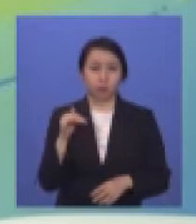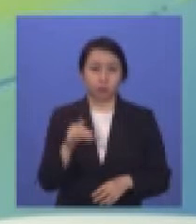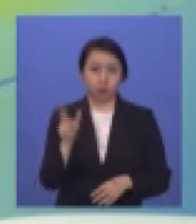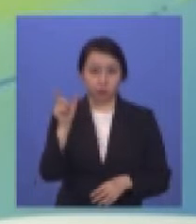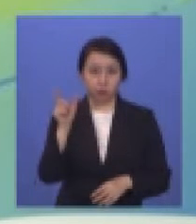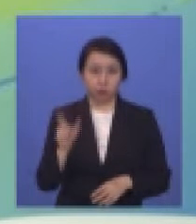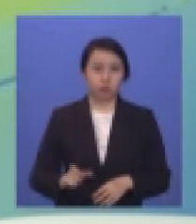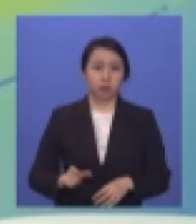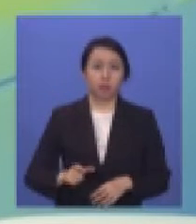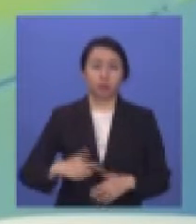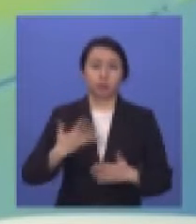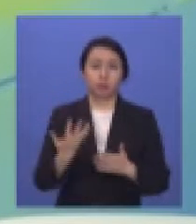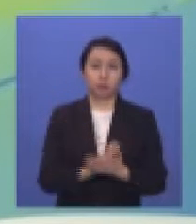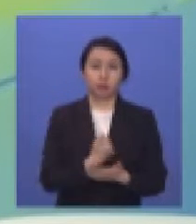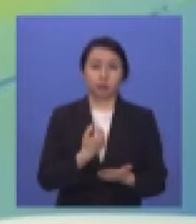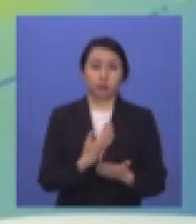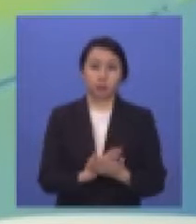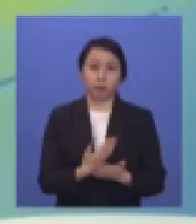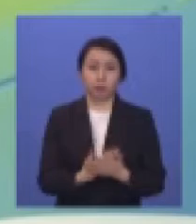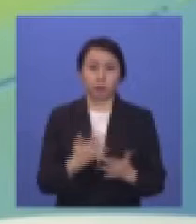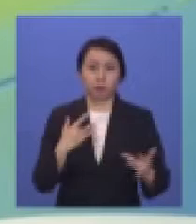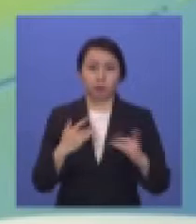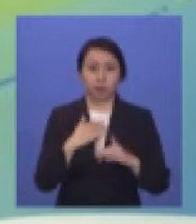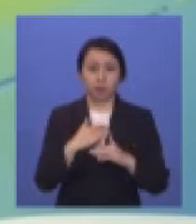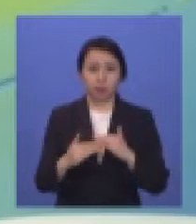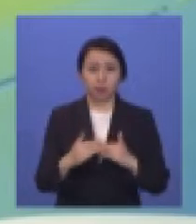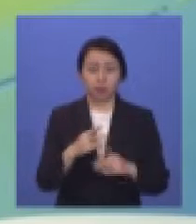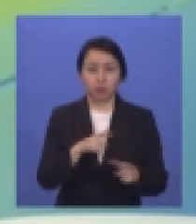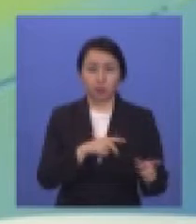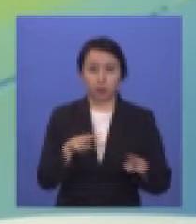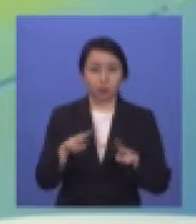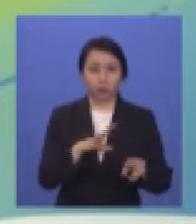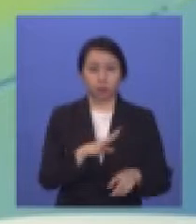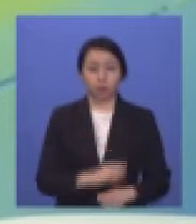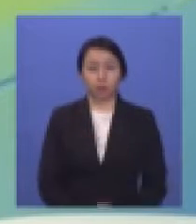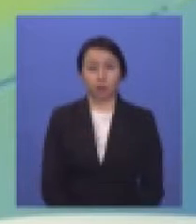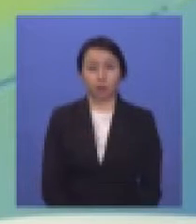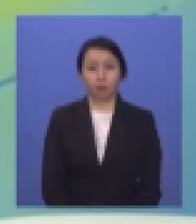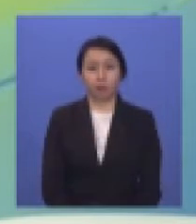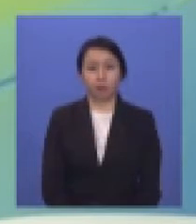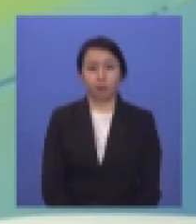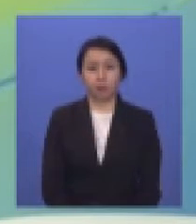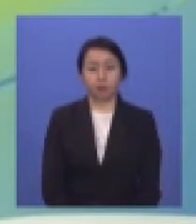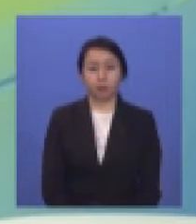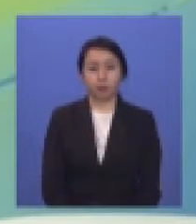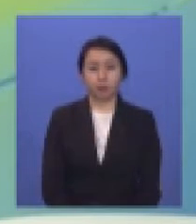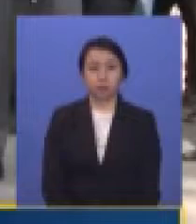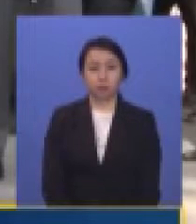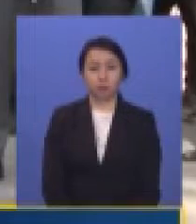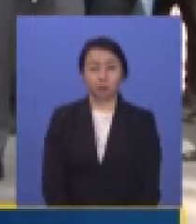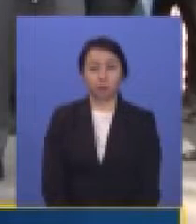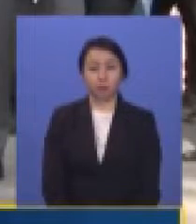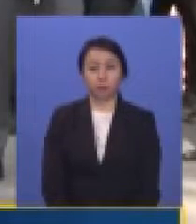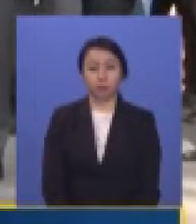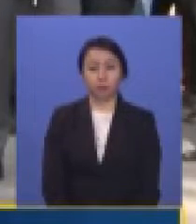трудятся более 2000 человек. За награждением представителей сцены и закулисья наблюдала наша съемочная группа.